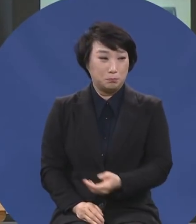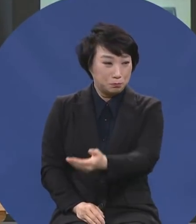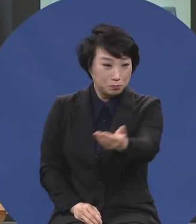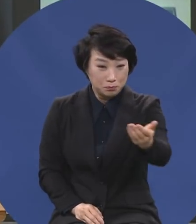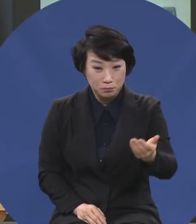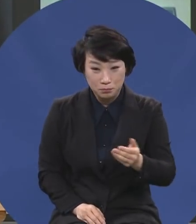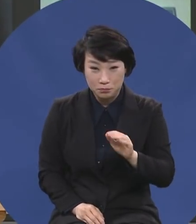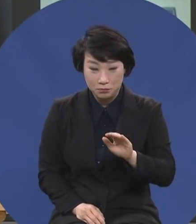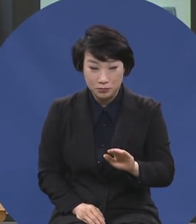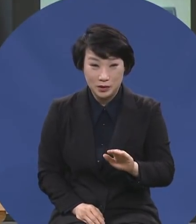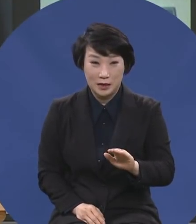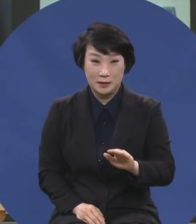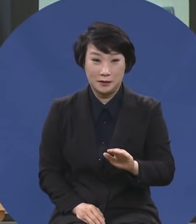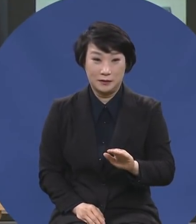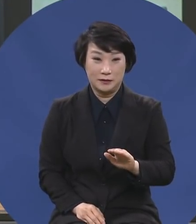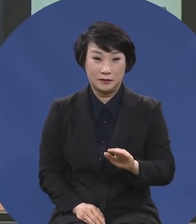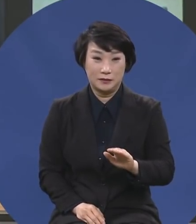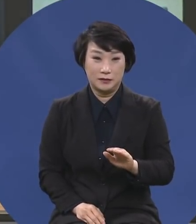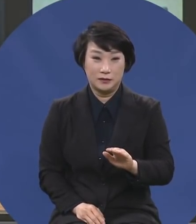여러분,